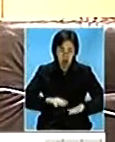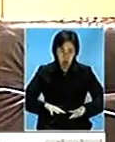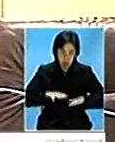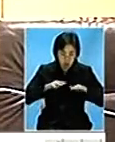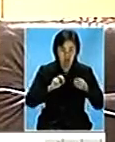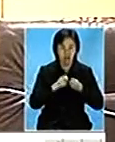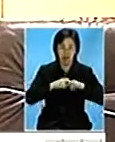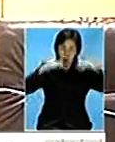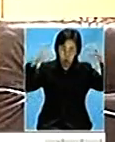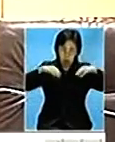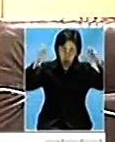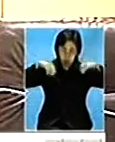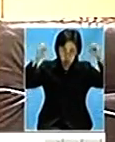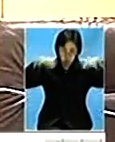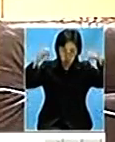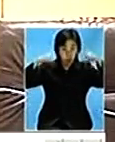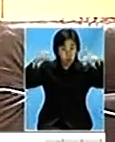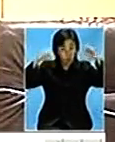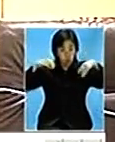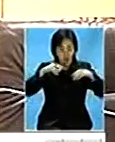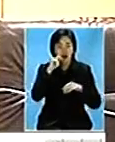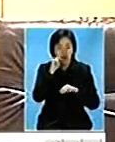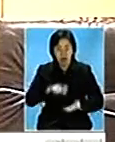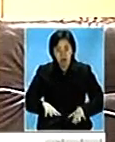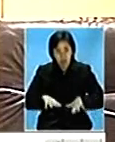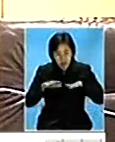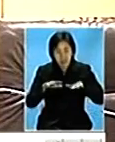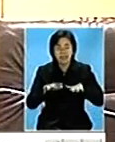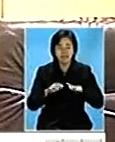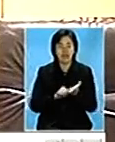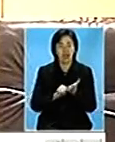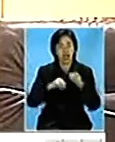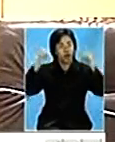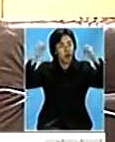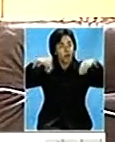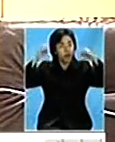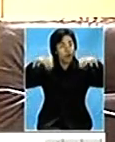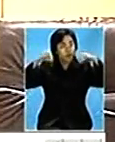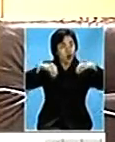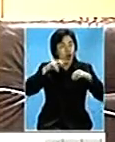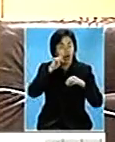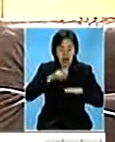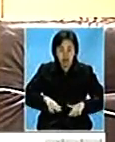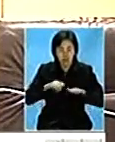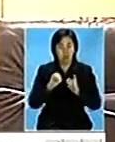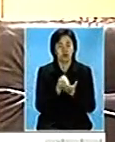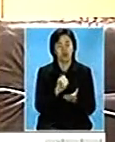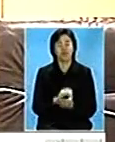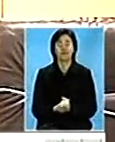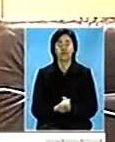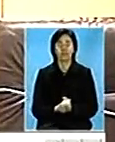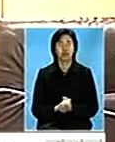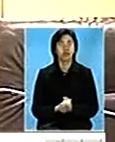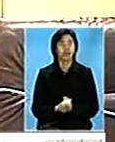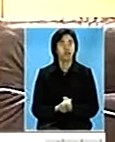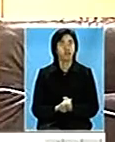ฝนตกน้ำท่วมต่างๆเหล่านี้นะครับเป็น3ส่วนด้วยกันส่วนถนนที่เป็นผิวจรา